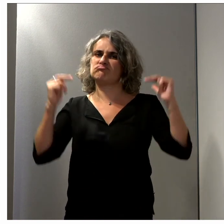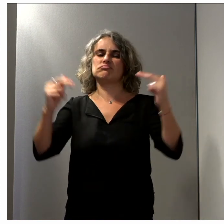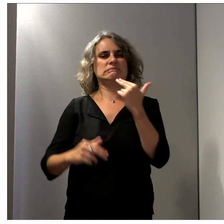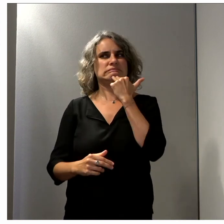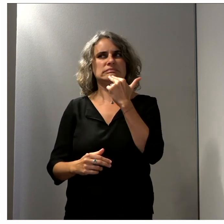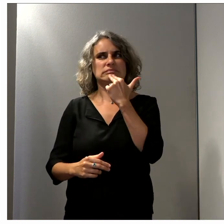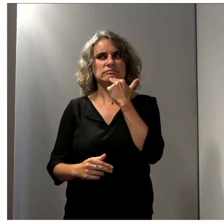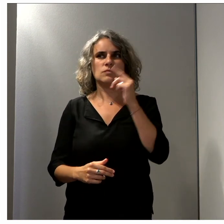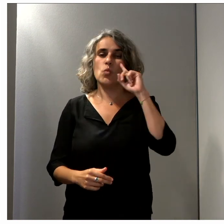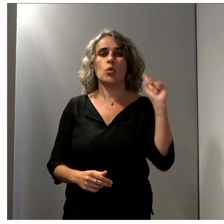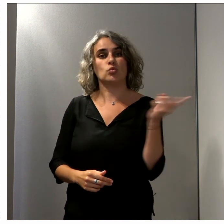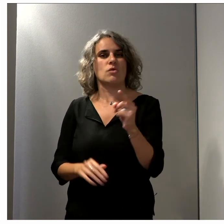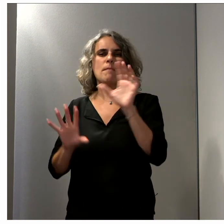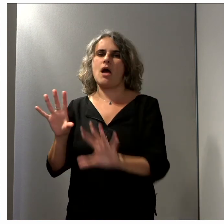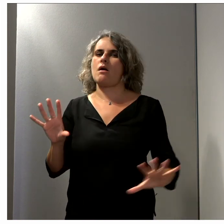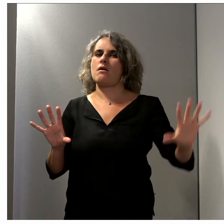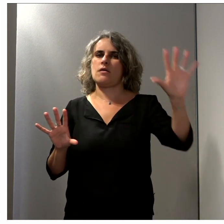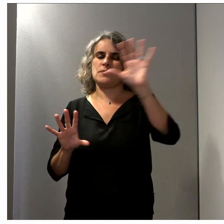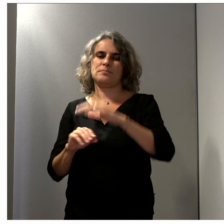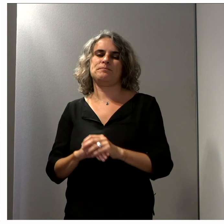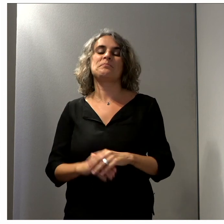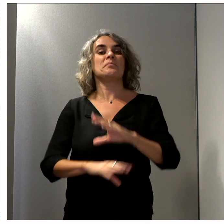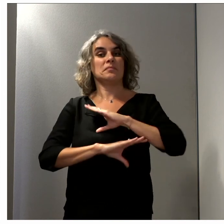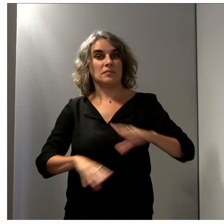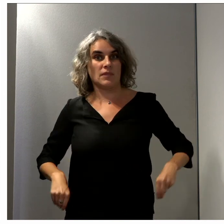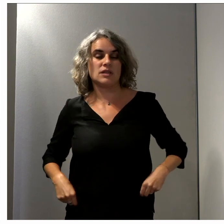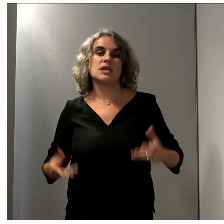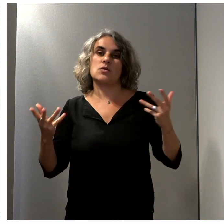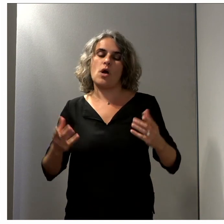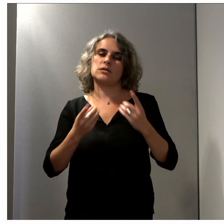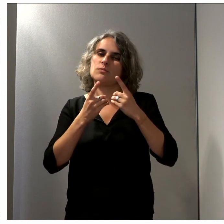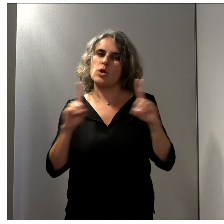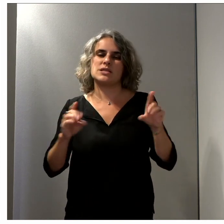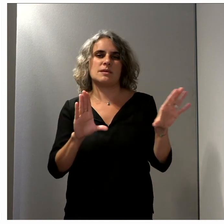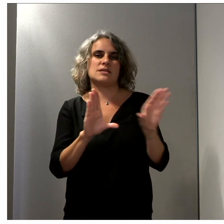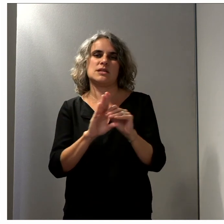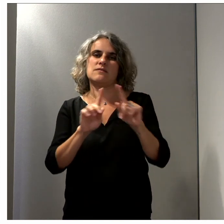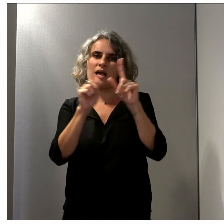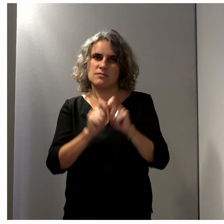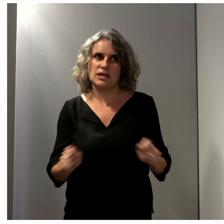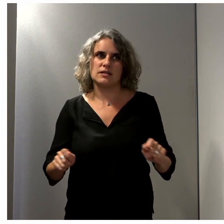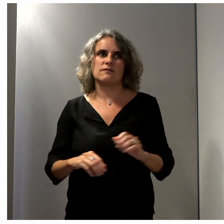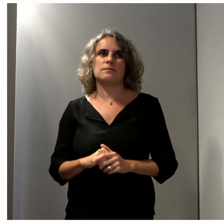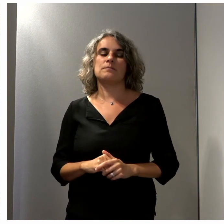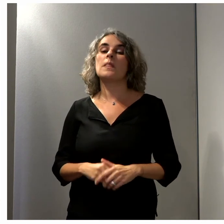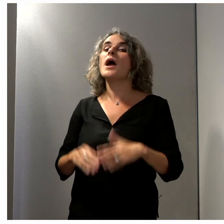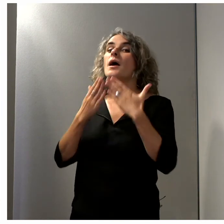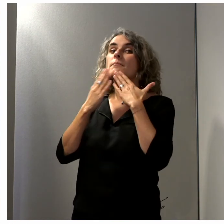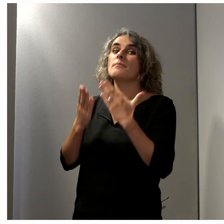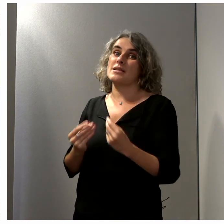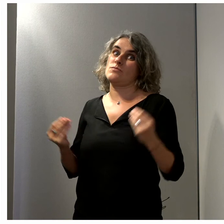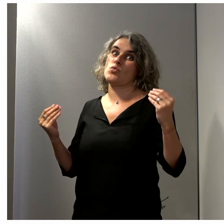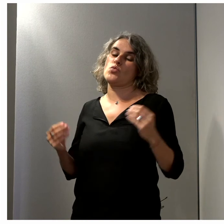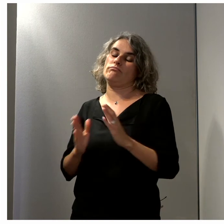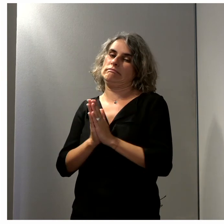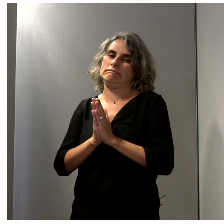pour tous et sur tous les territoires. Enfin, respecter la démocratie participative. Merci beaucoup, Cécile Michel.